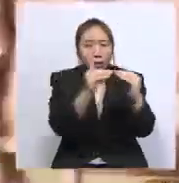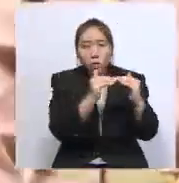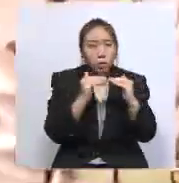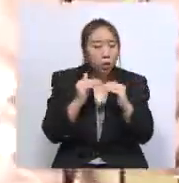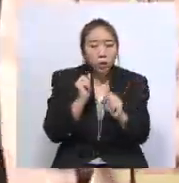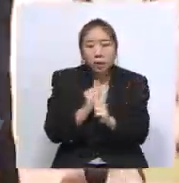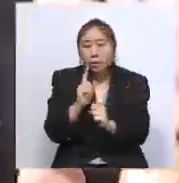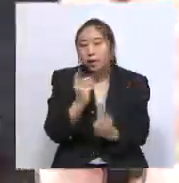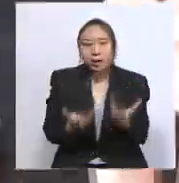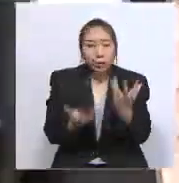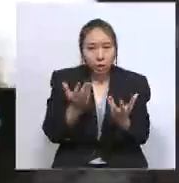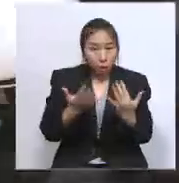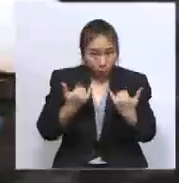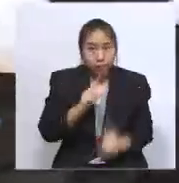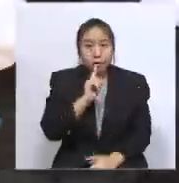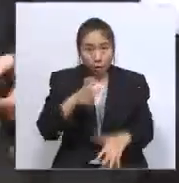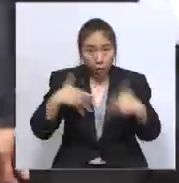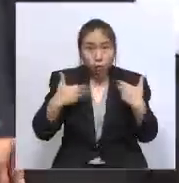ำอะไรก็ได้วันนี้มีความสุขนะ